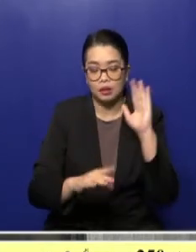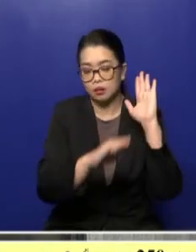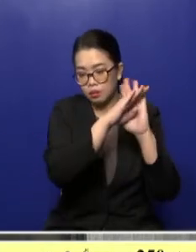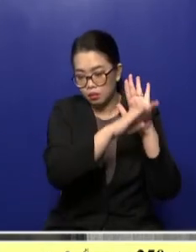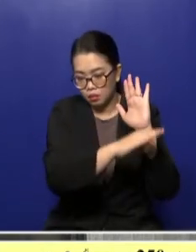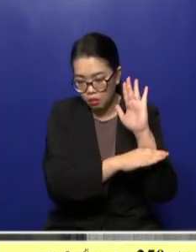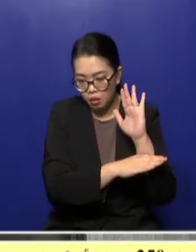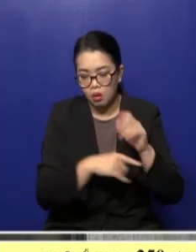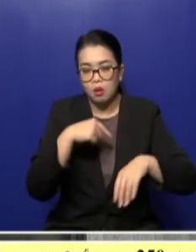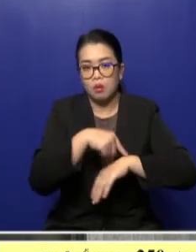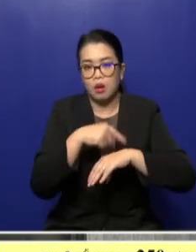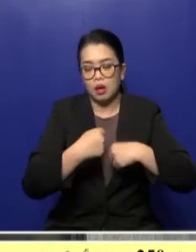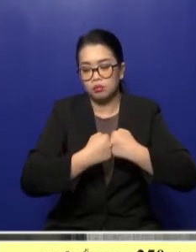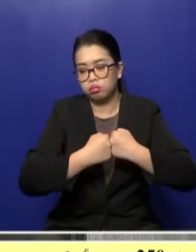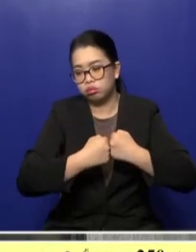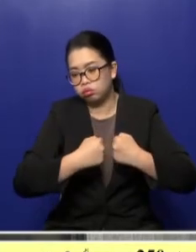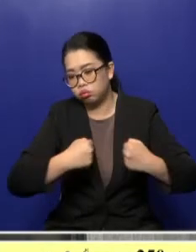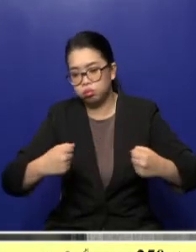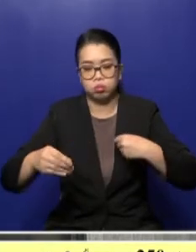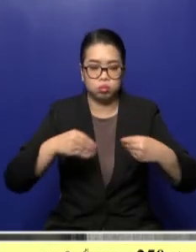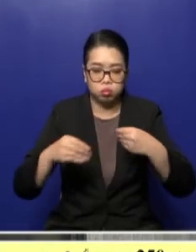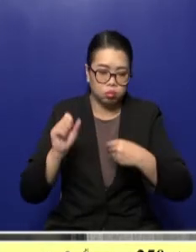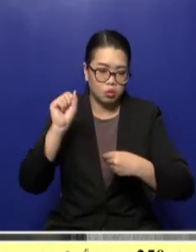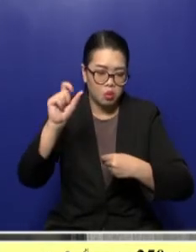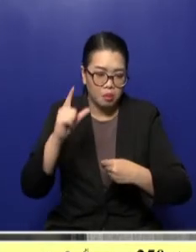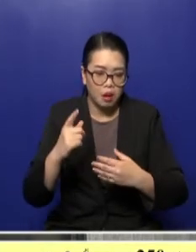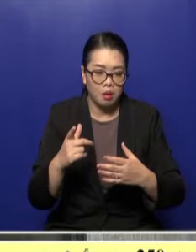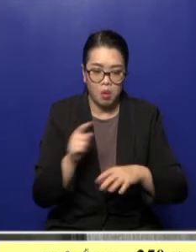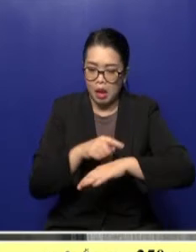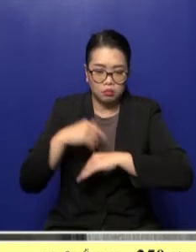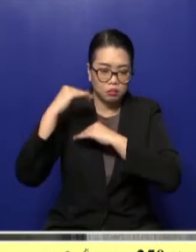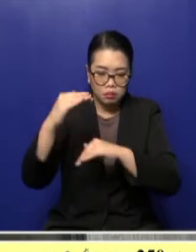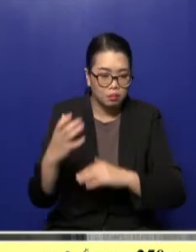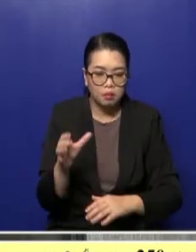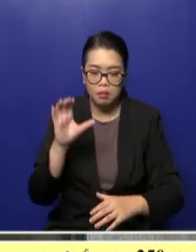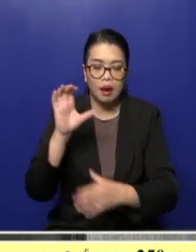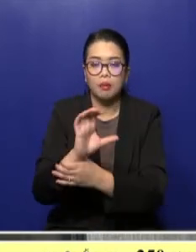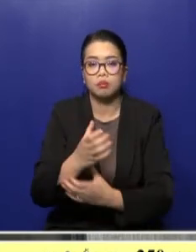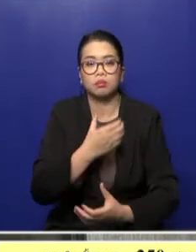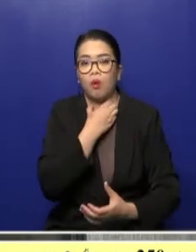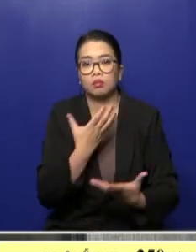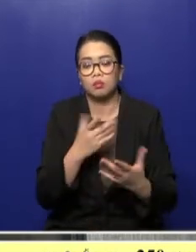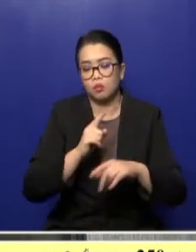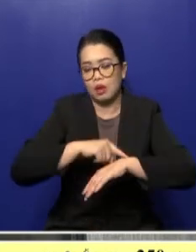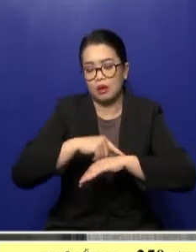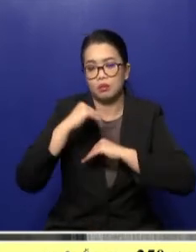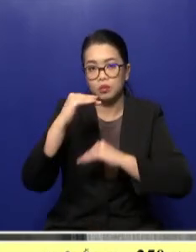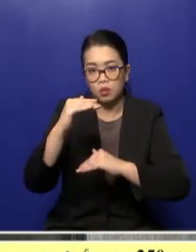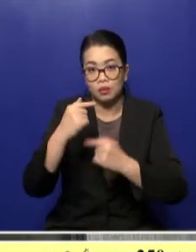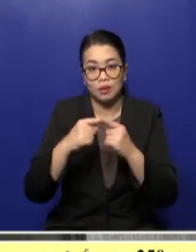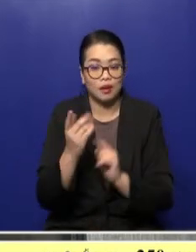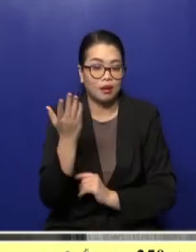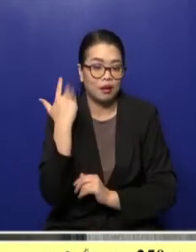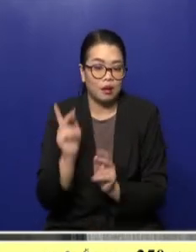ระยะเวลาเป็นระยะวน่ะระยะเวลาเร่งรัดบังคับแต่อย่างไรก็ตามกรรมการในขนาด